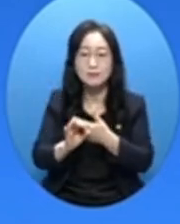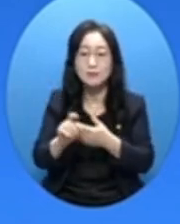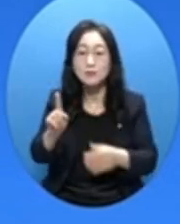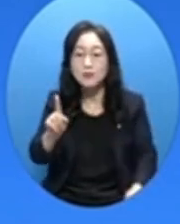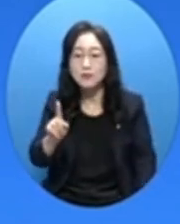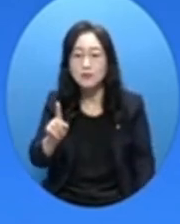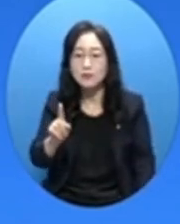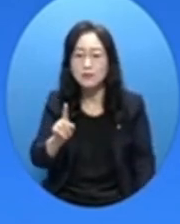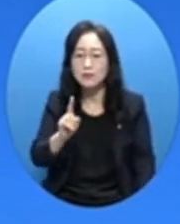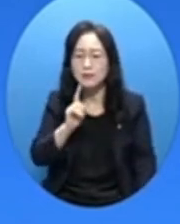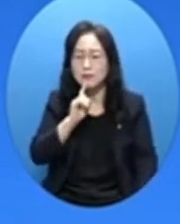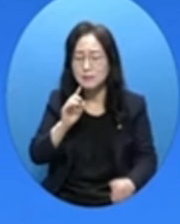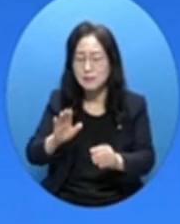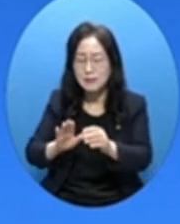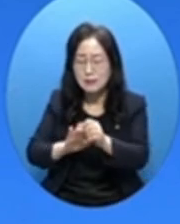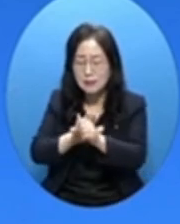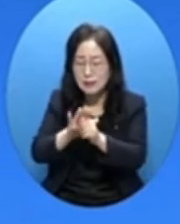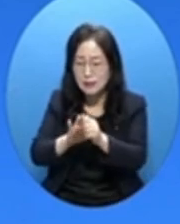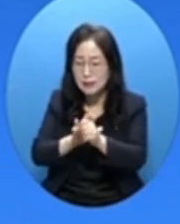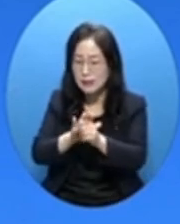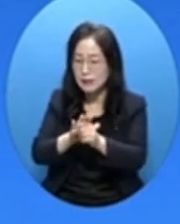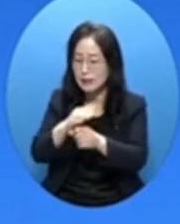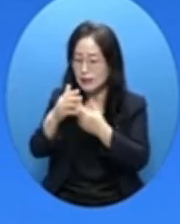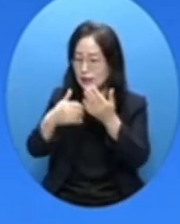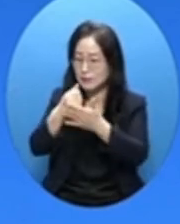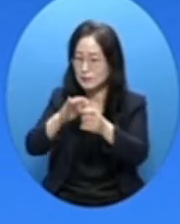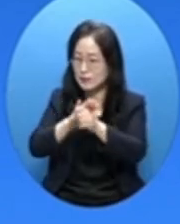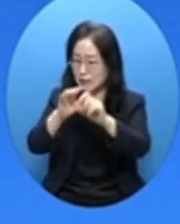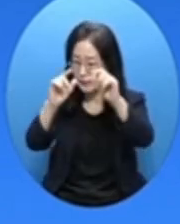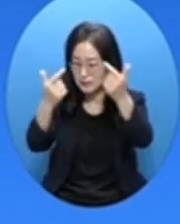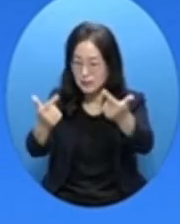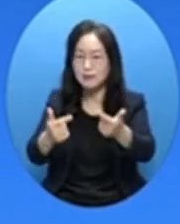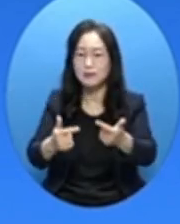당신은 하나님을 진정으로 사랑할 것이 아니라고 사도 요한이